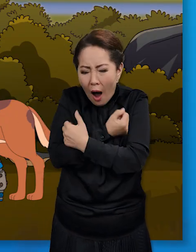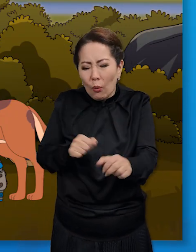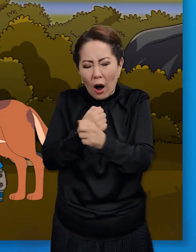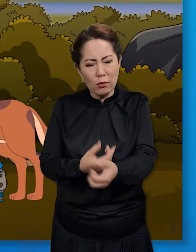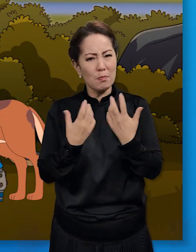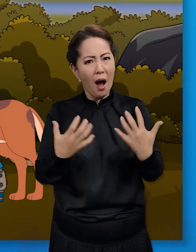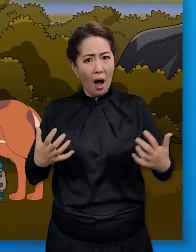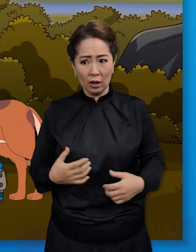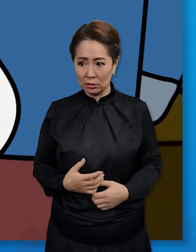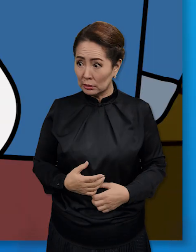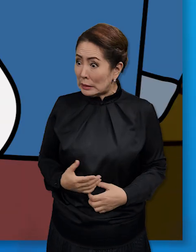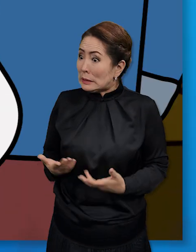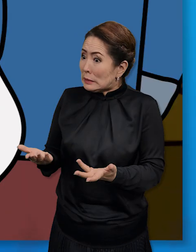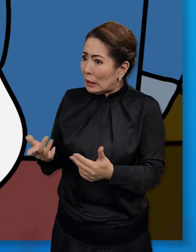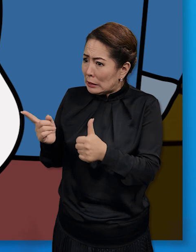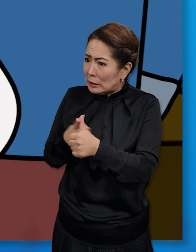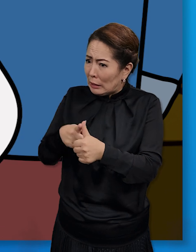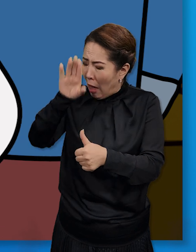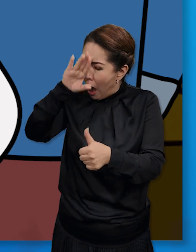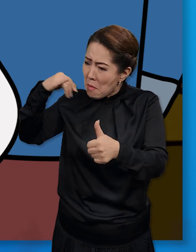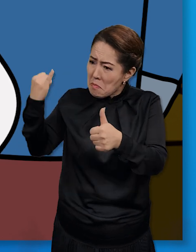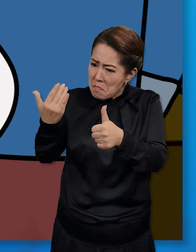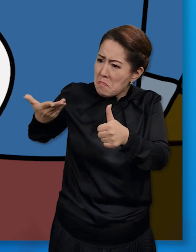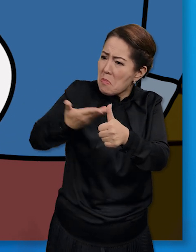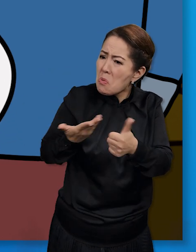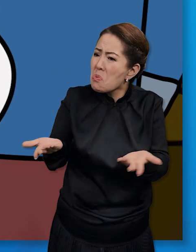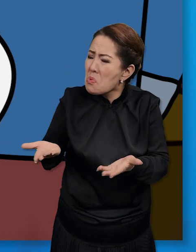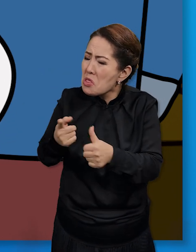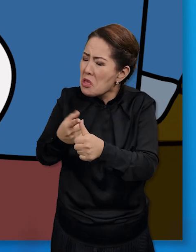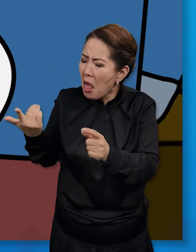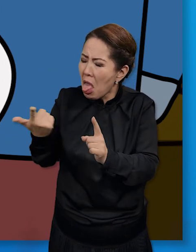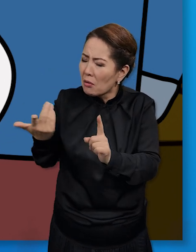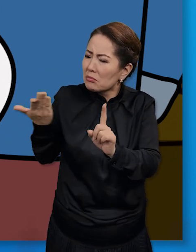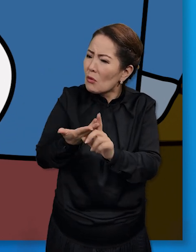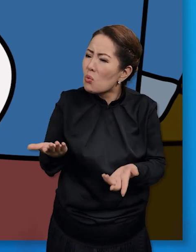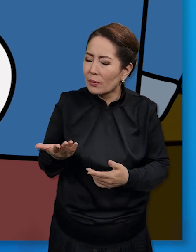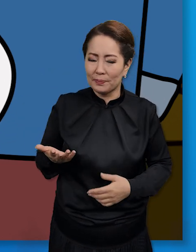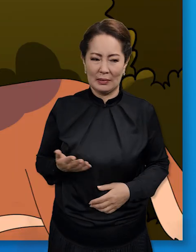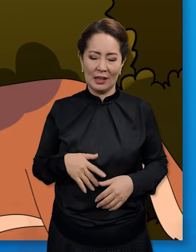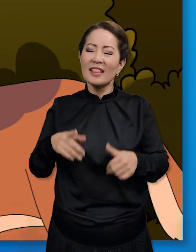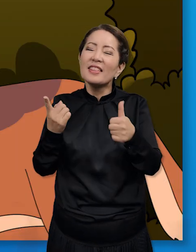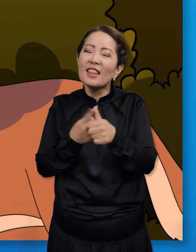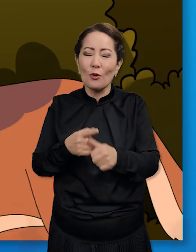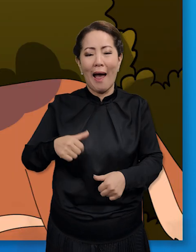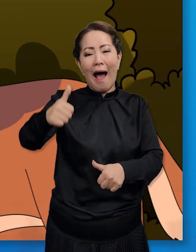нэртэй болчихсон юм бэ? Харин тийм. Арын уулын Аратан басар гээд.